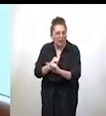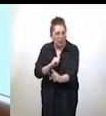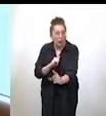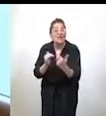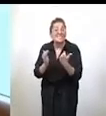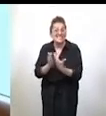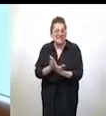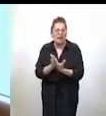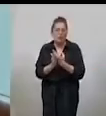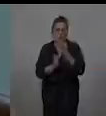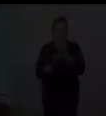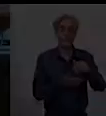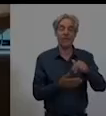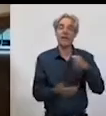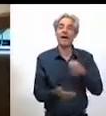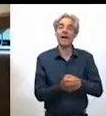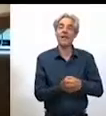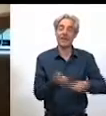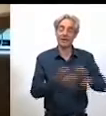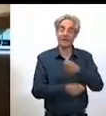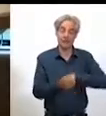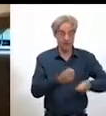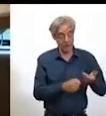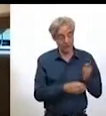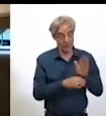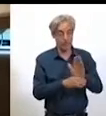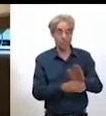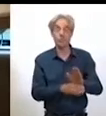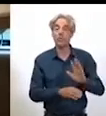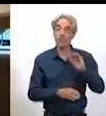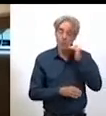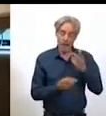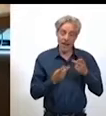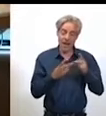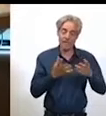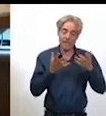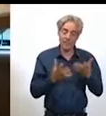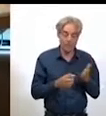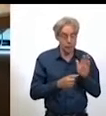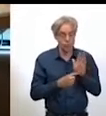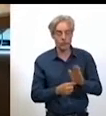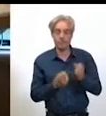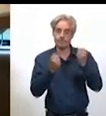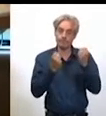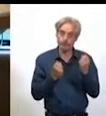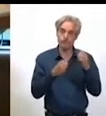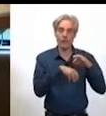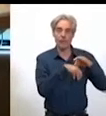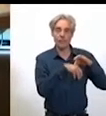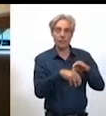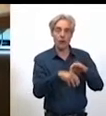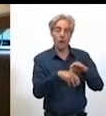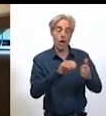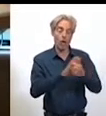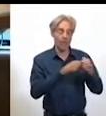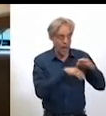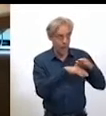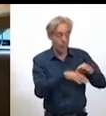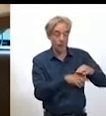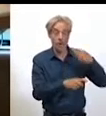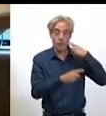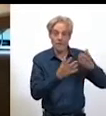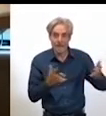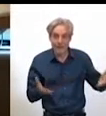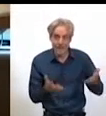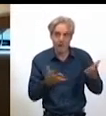on espère qu'il y aura plus de transparence. La ville a ainsi la volonté de se positionner en accompagnatrice et en facilitatrice